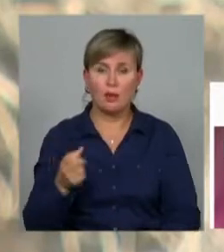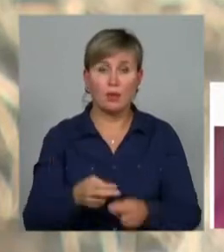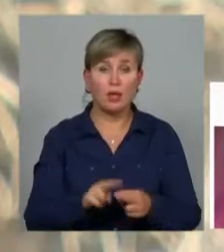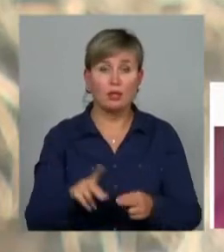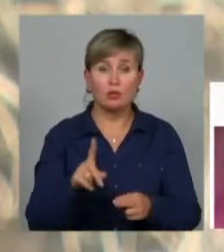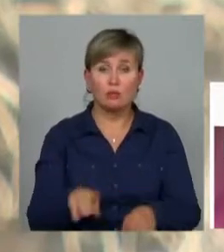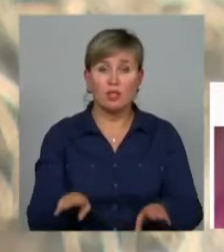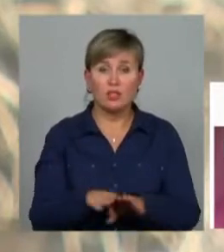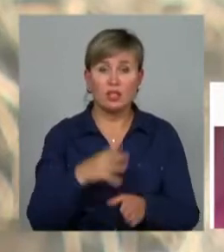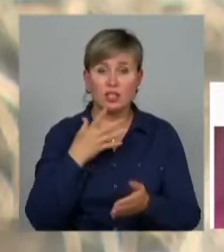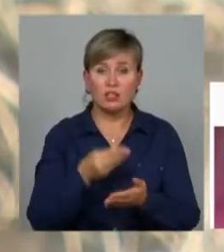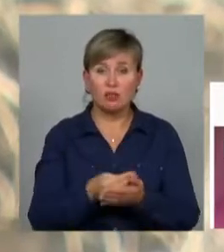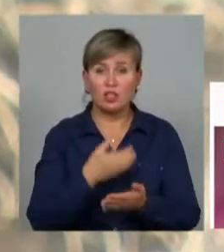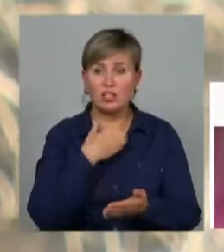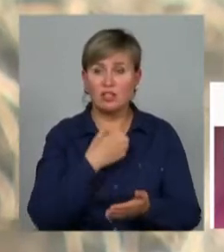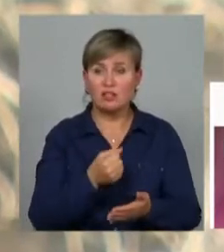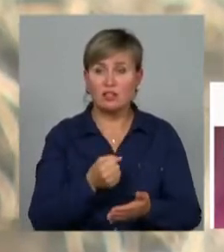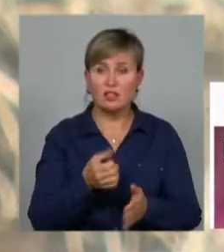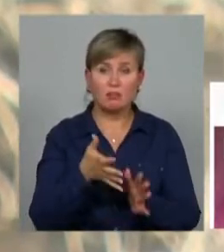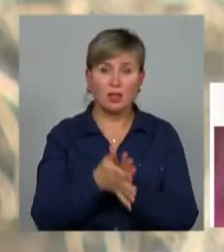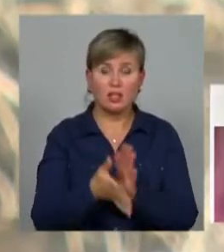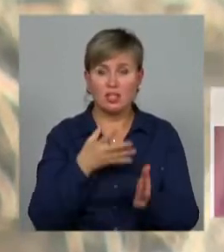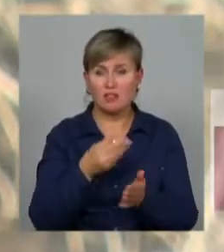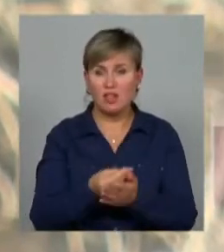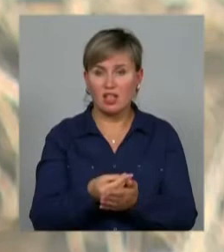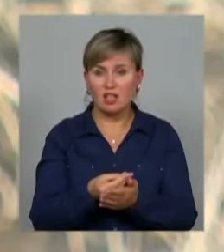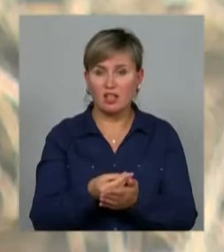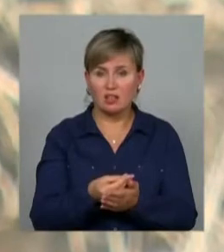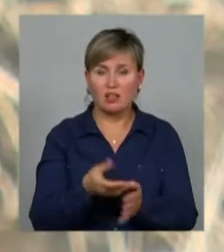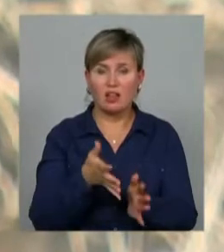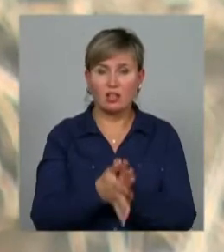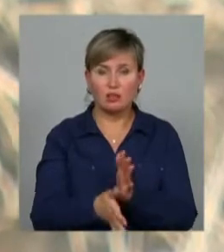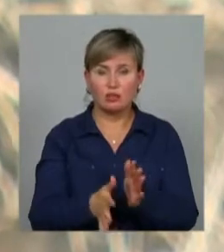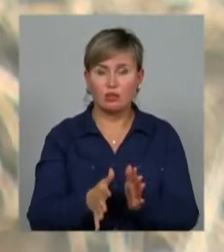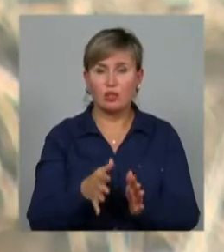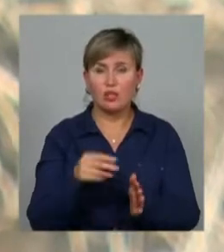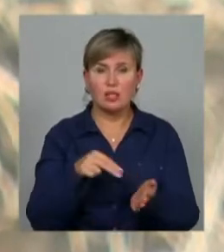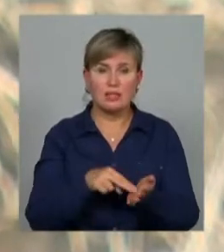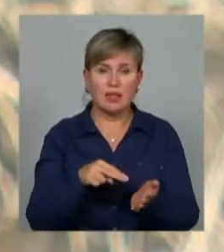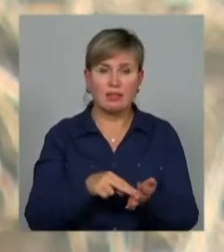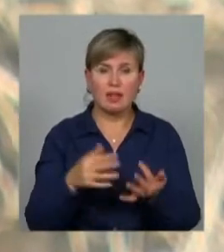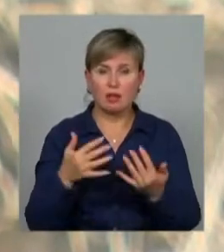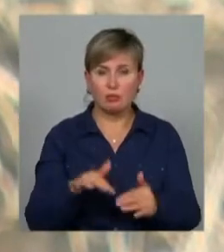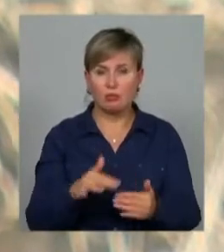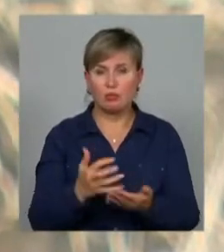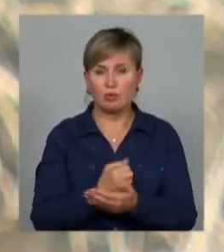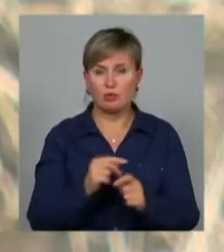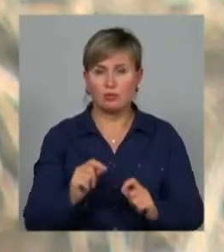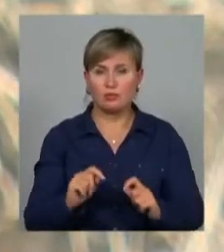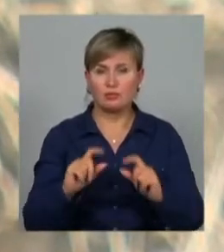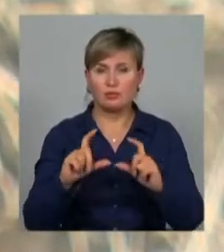покрыть свой дефицит, покрыть свои расходы, цена уже варьируется